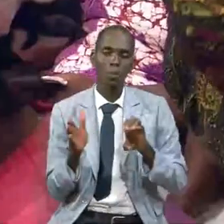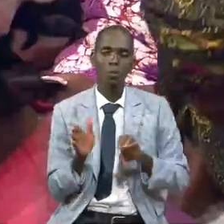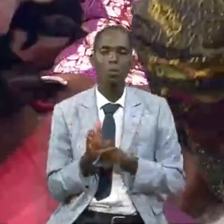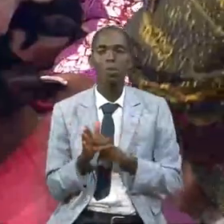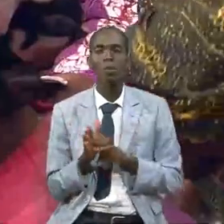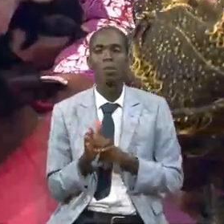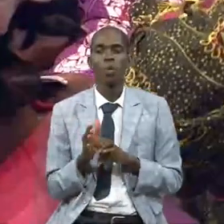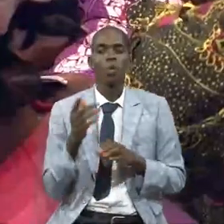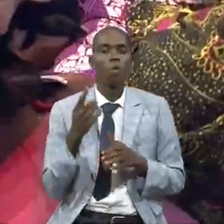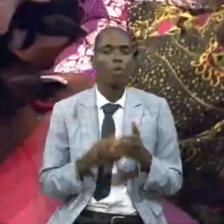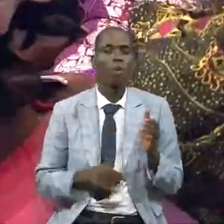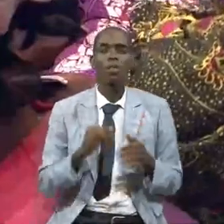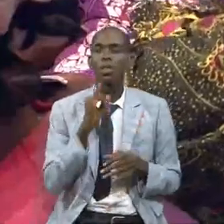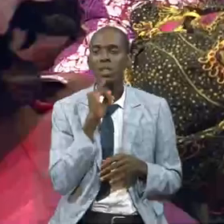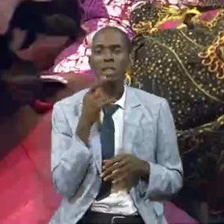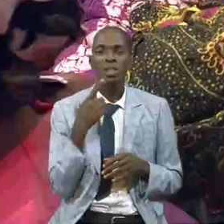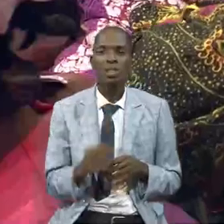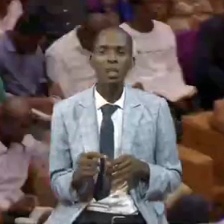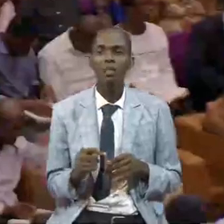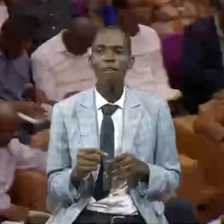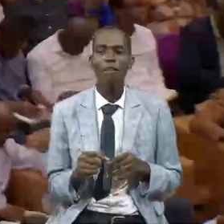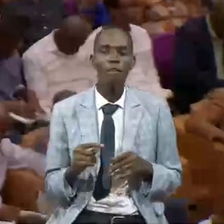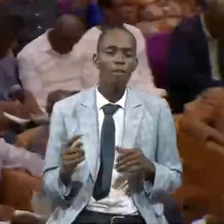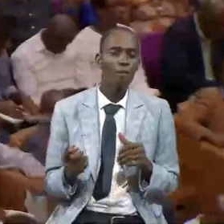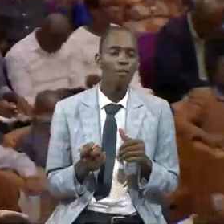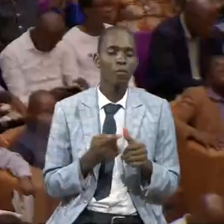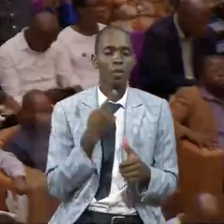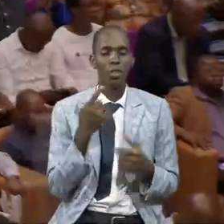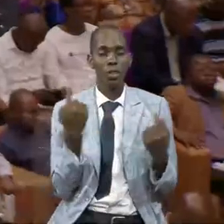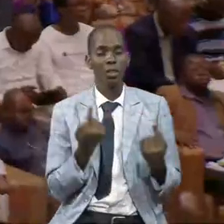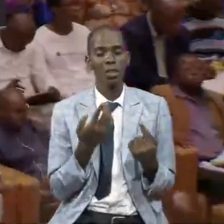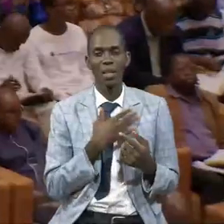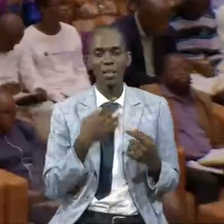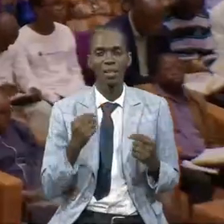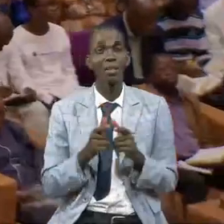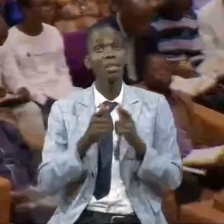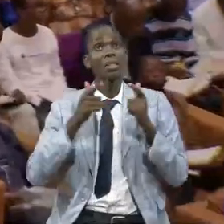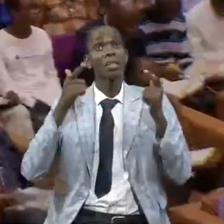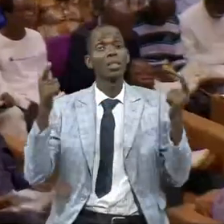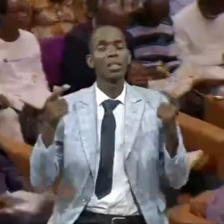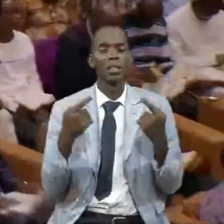Quel est le premier péché et le plus grand péché?